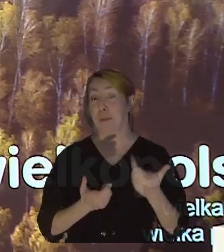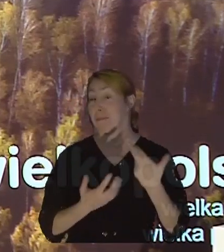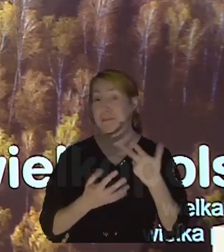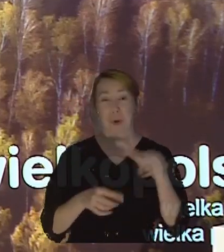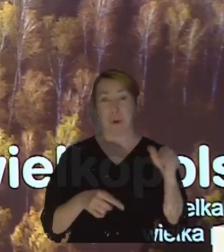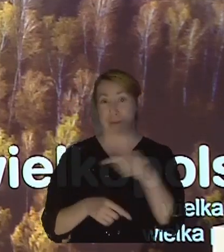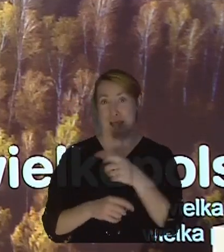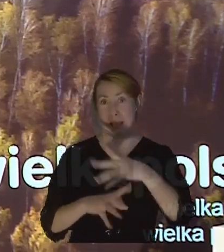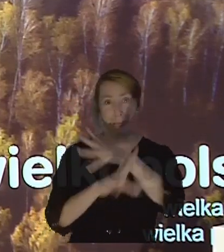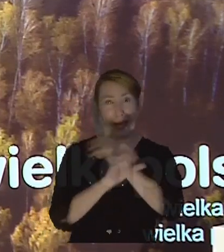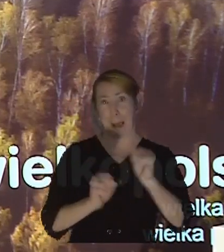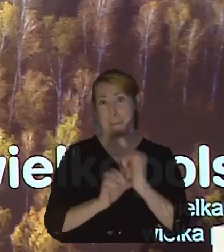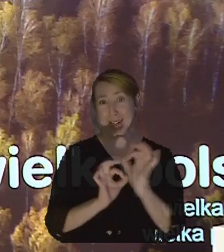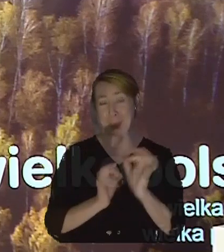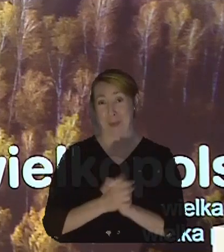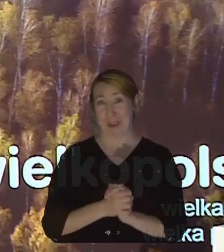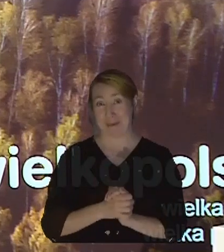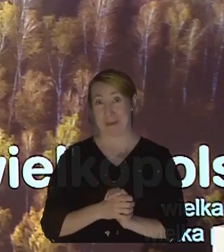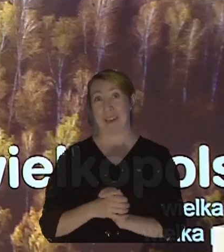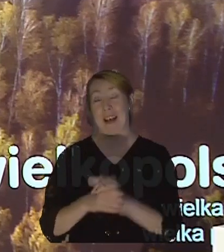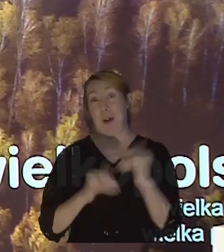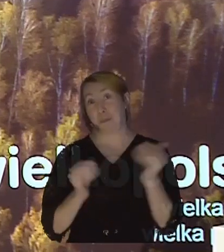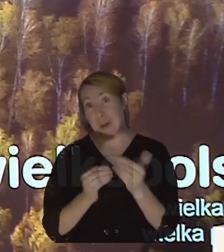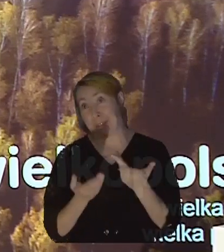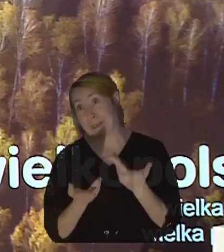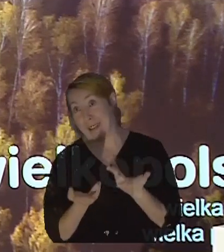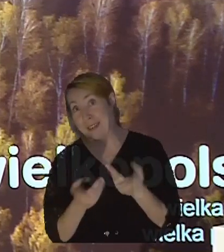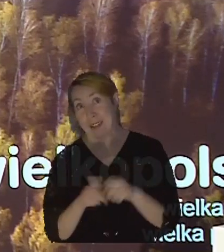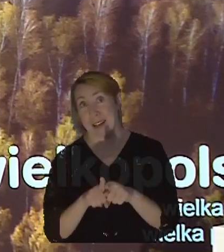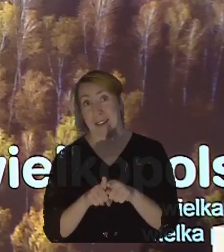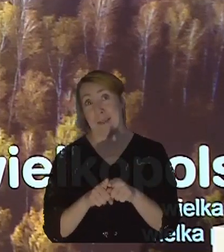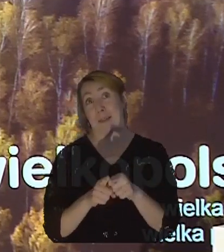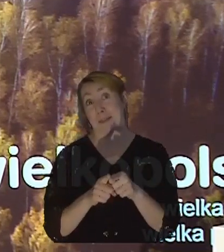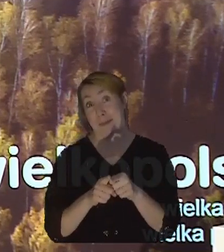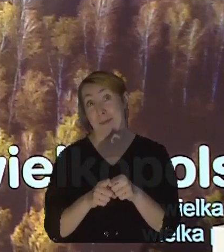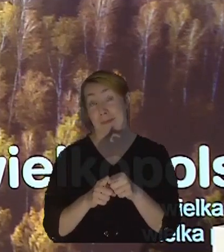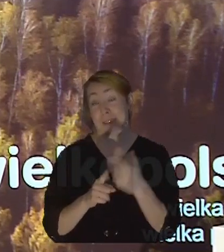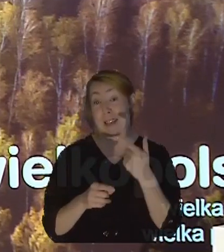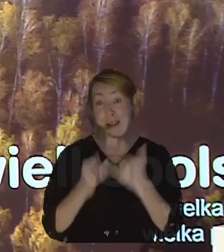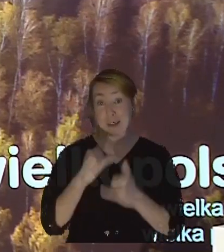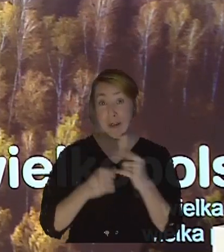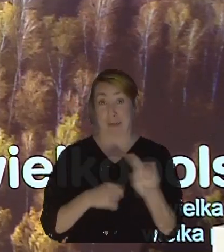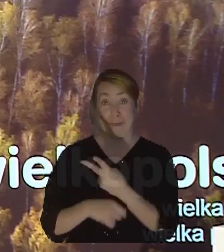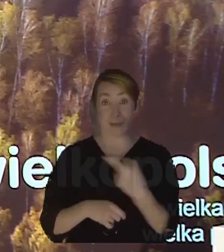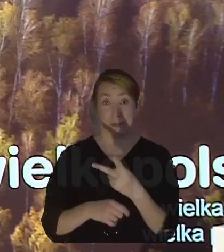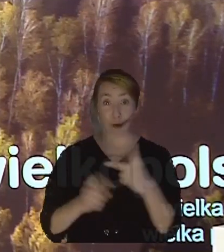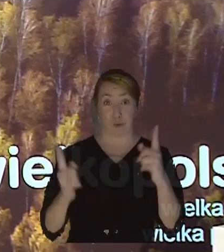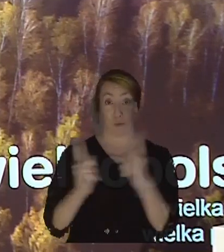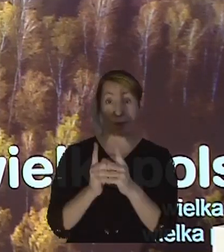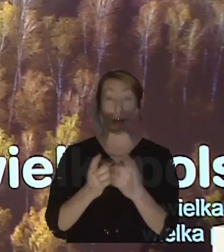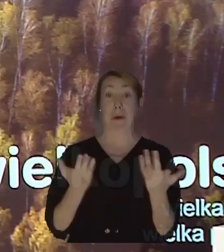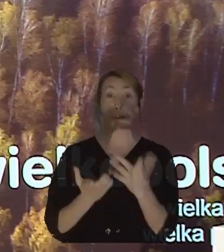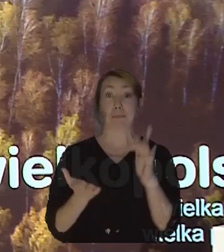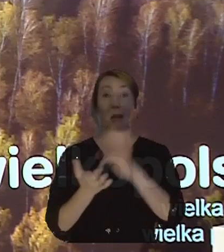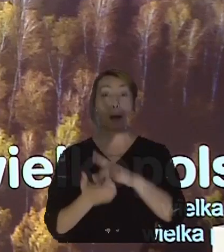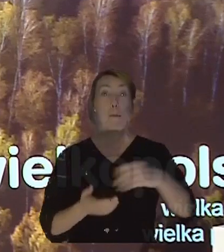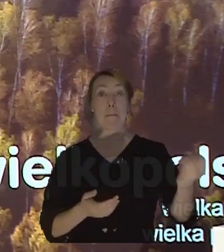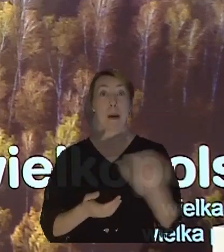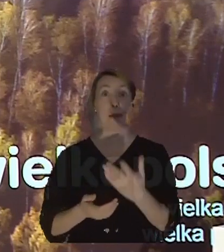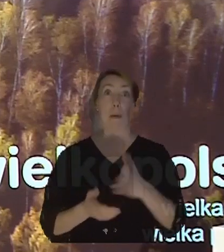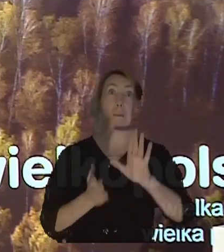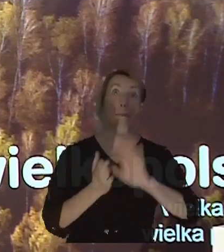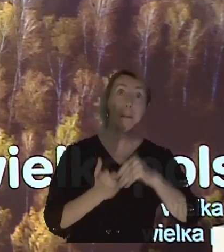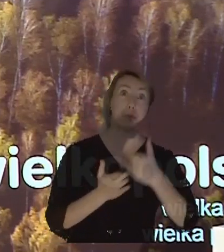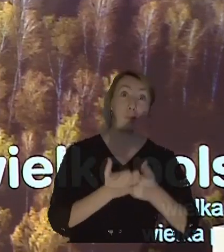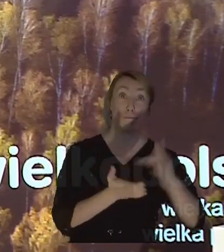drama. Możemy też z pewnością stwierdzić, że gdyby spotkali się oni na plaży, na przykład w